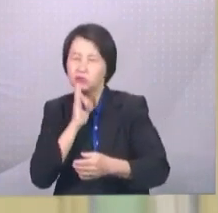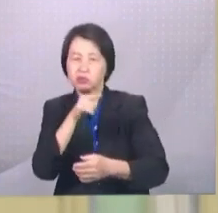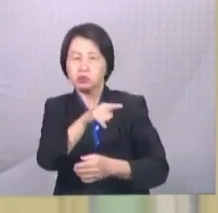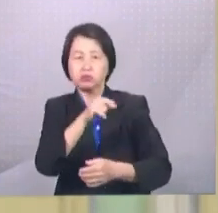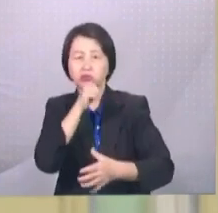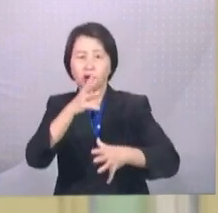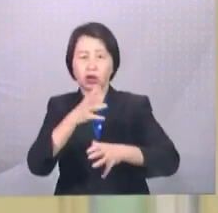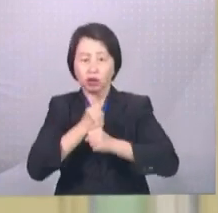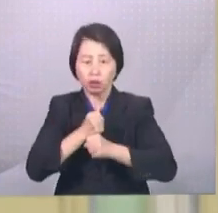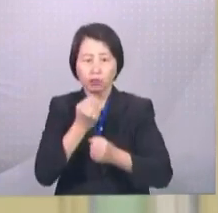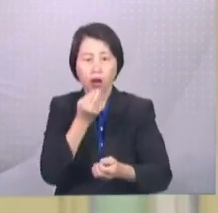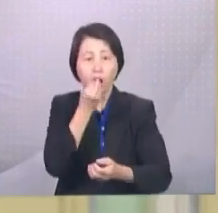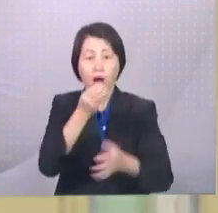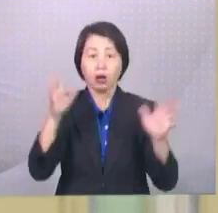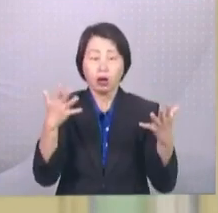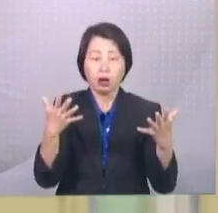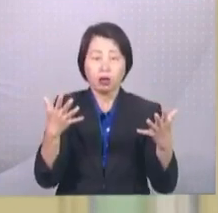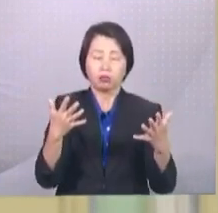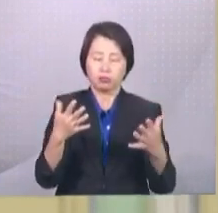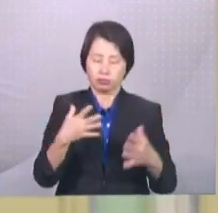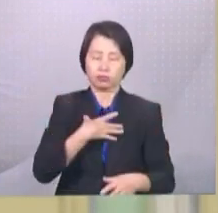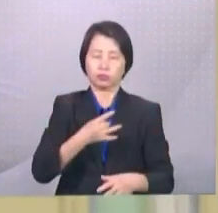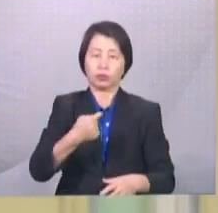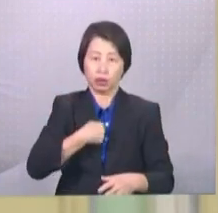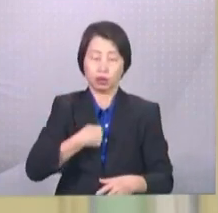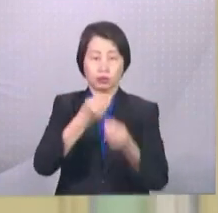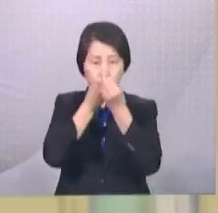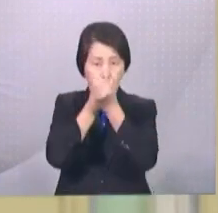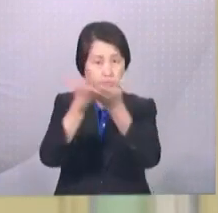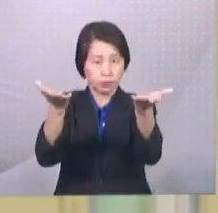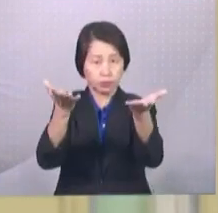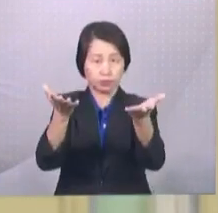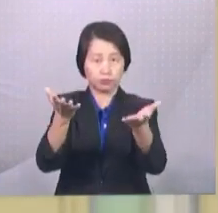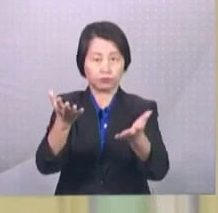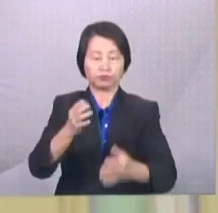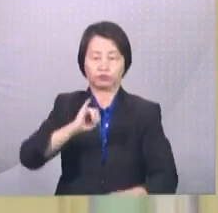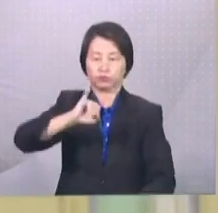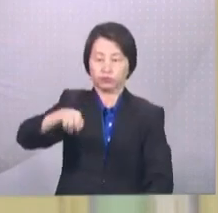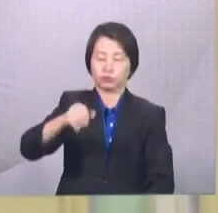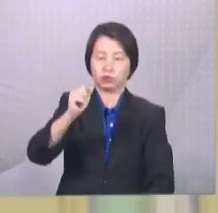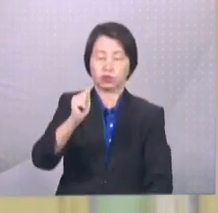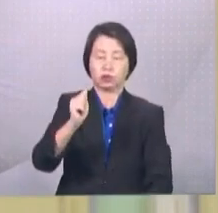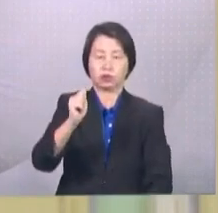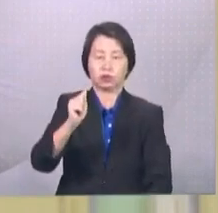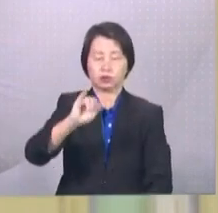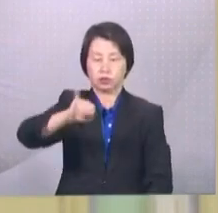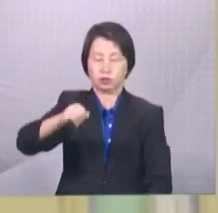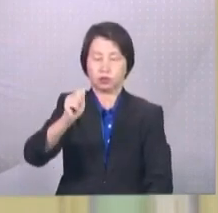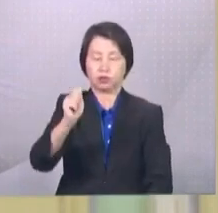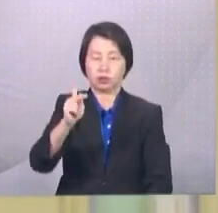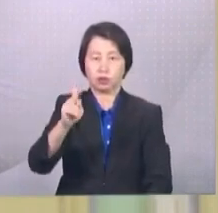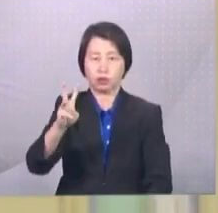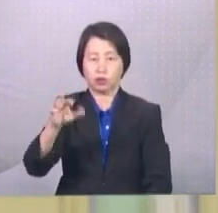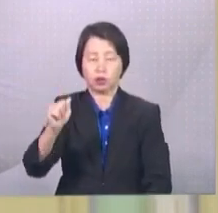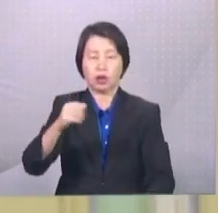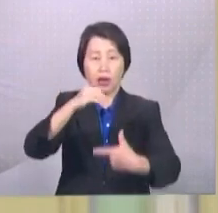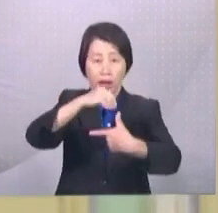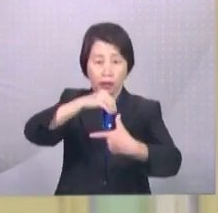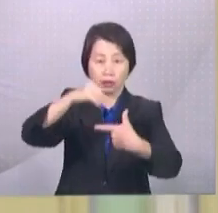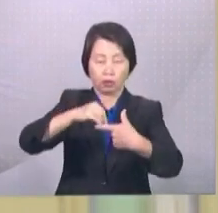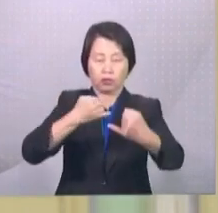makanan. Suka saya maklumkan bahawa JAKUA ataupun Jabatan Kemajuan Orang